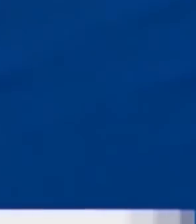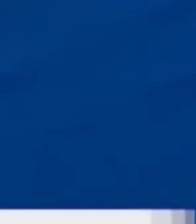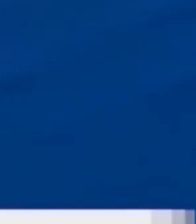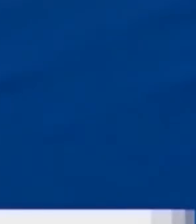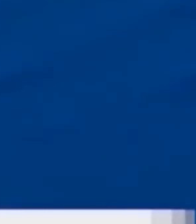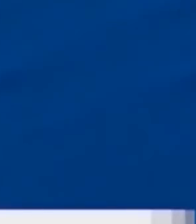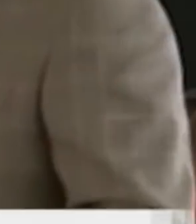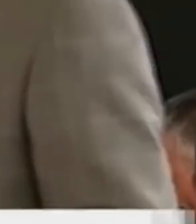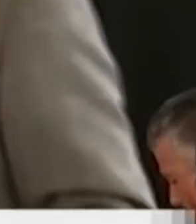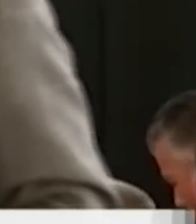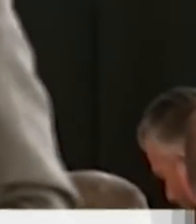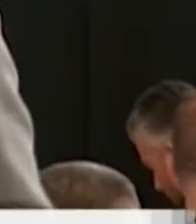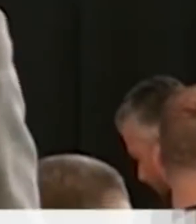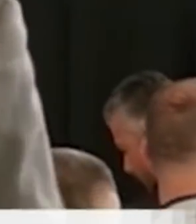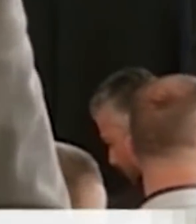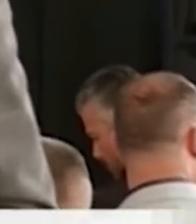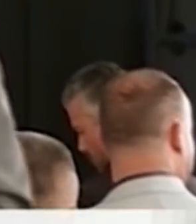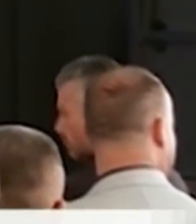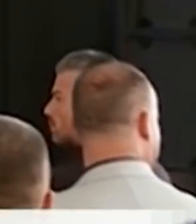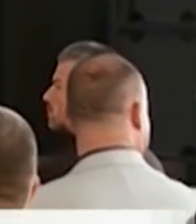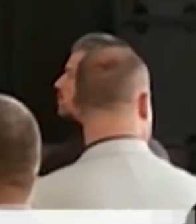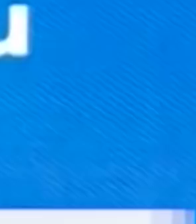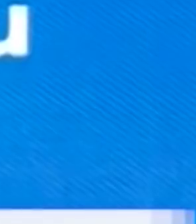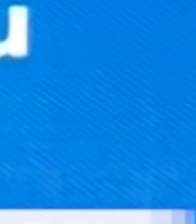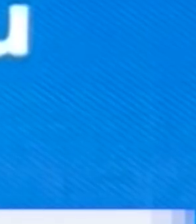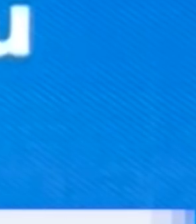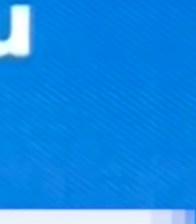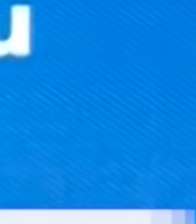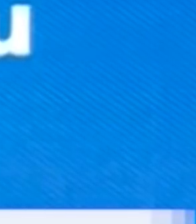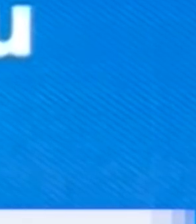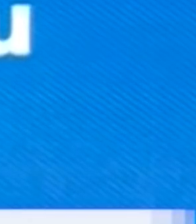Учредиха партията Републиканци за България на Цветан Цветанов.